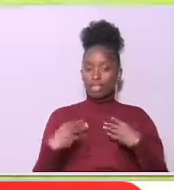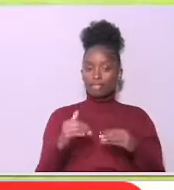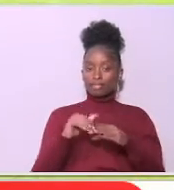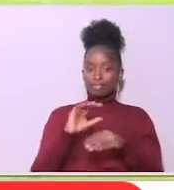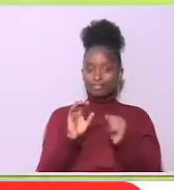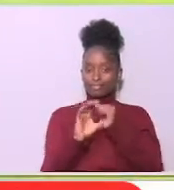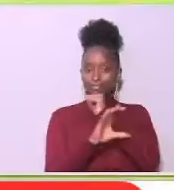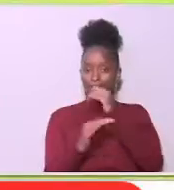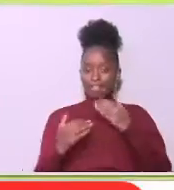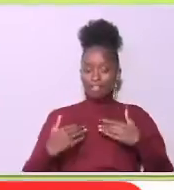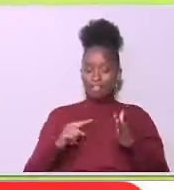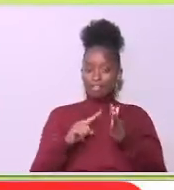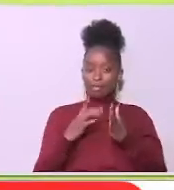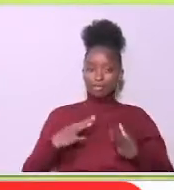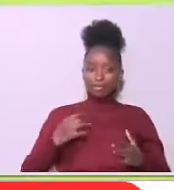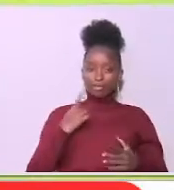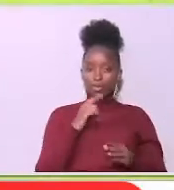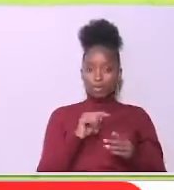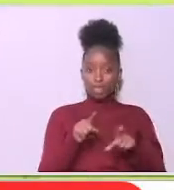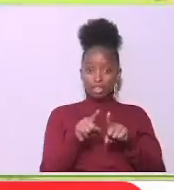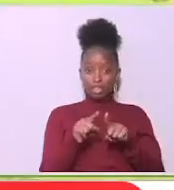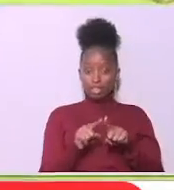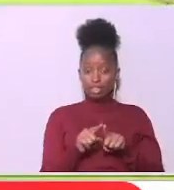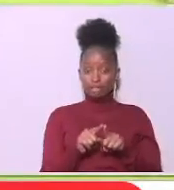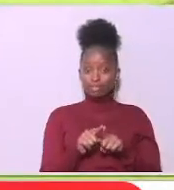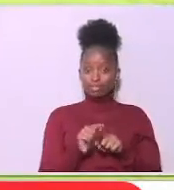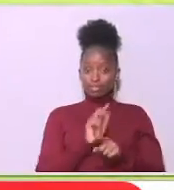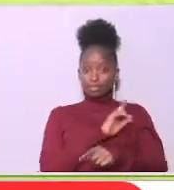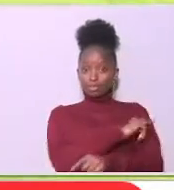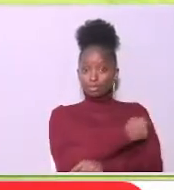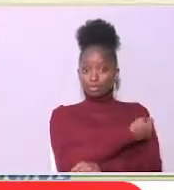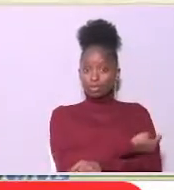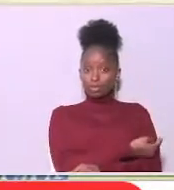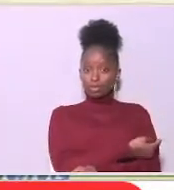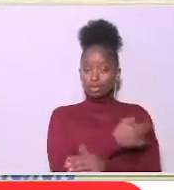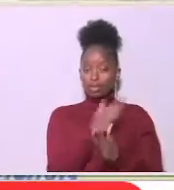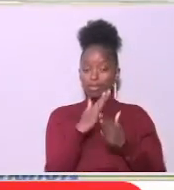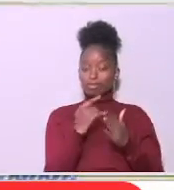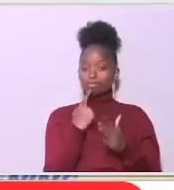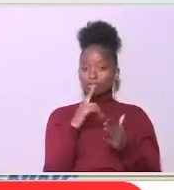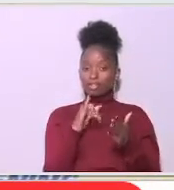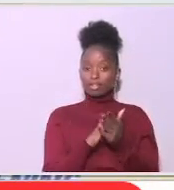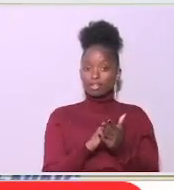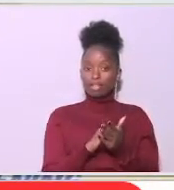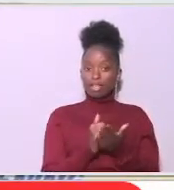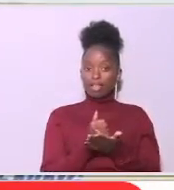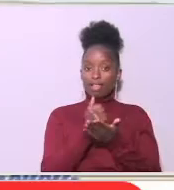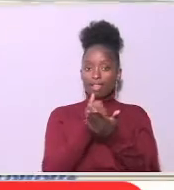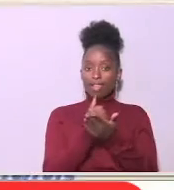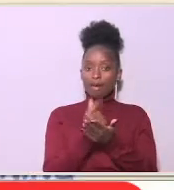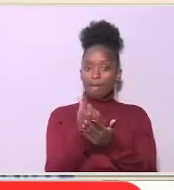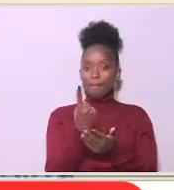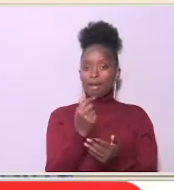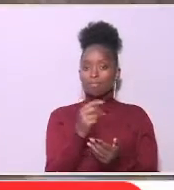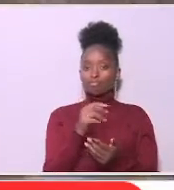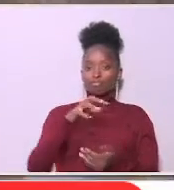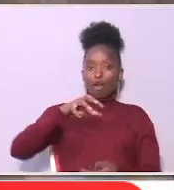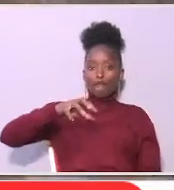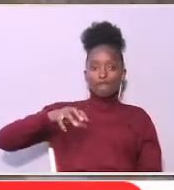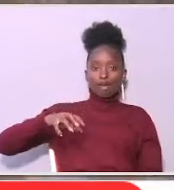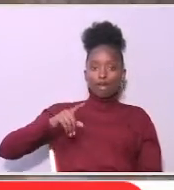ni kama hospitali ya rufaa. Wanasema kuwa itawapunguzia gharama ya usafiri na muda wa kutafuta